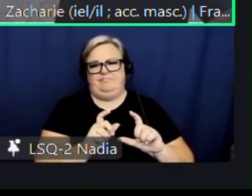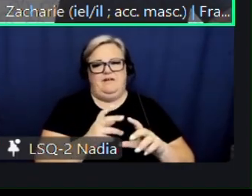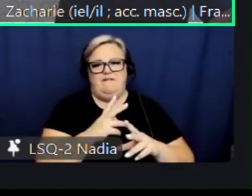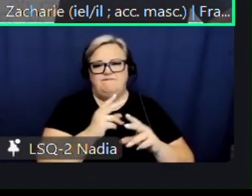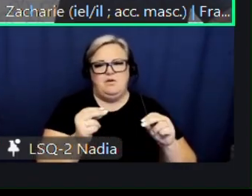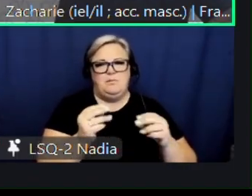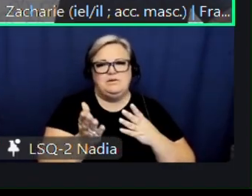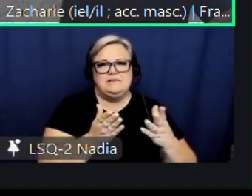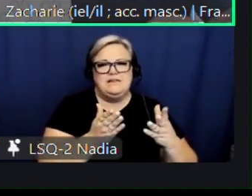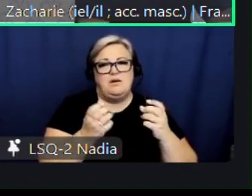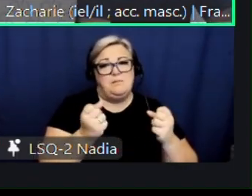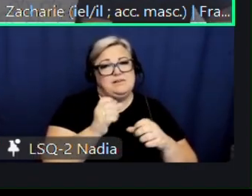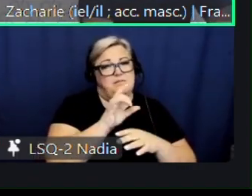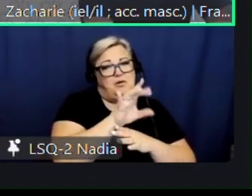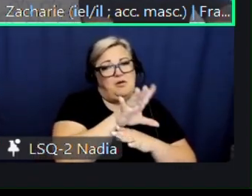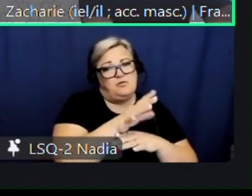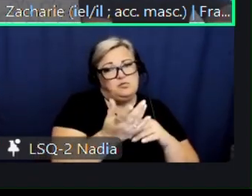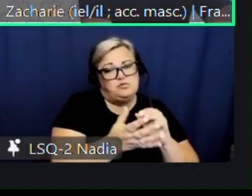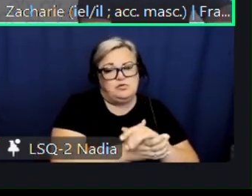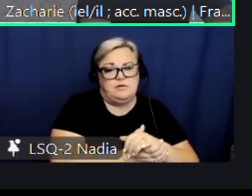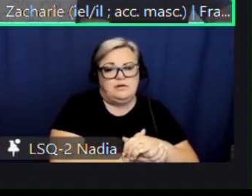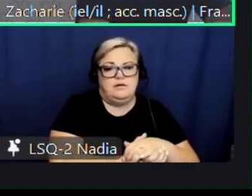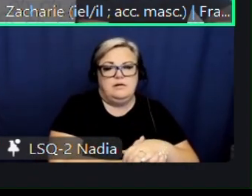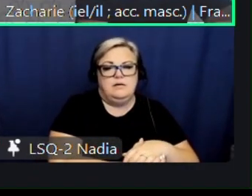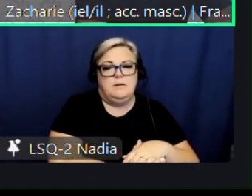même complètement refuser.